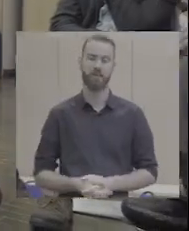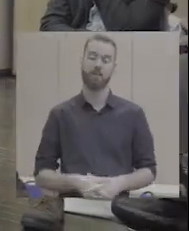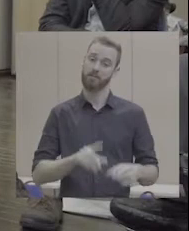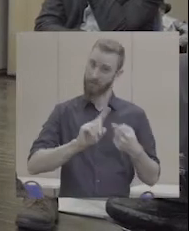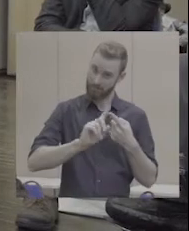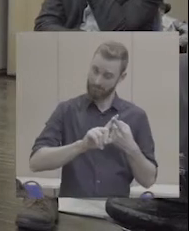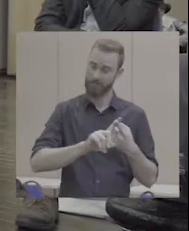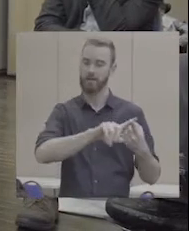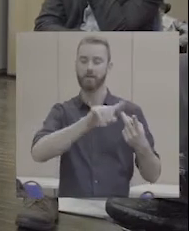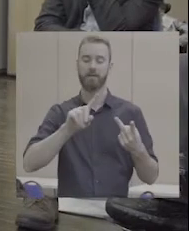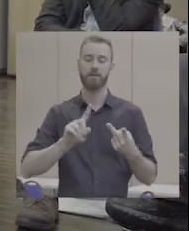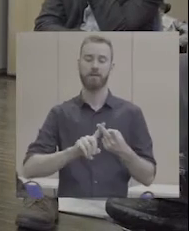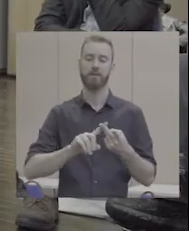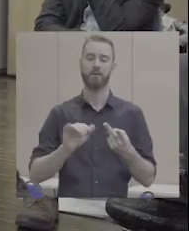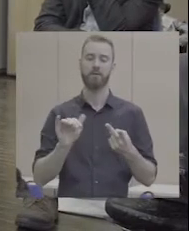Premièrement, puis,